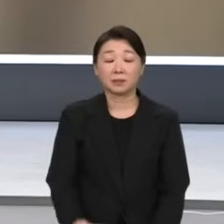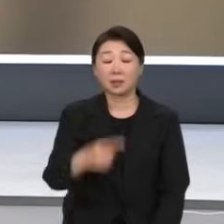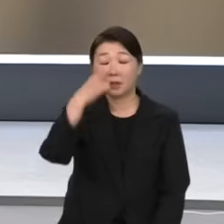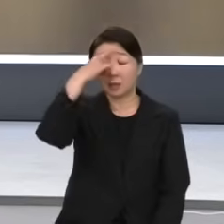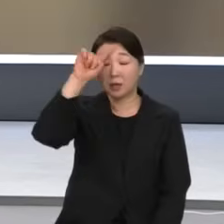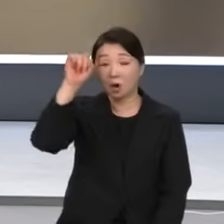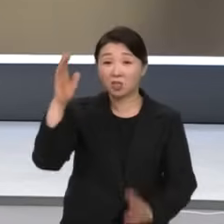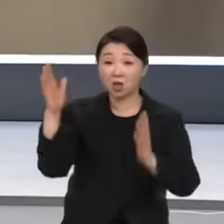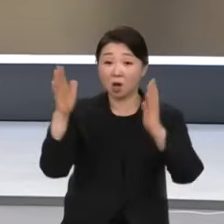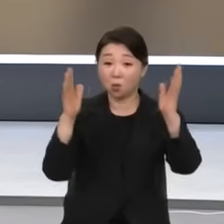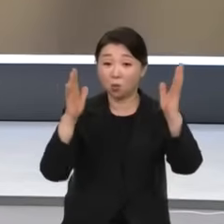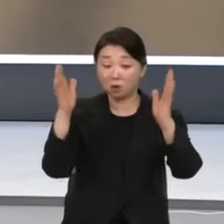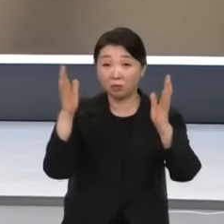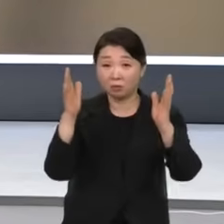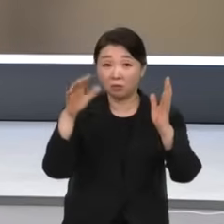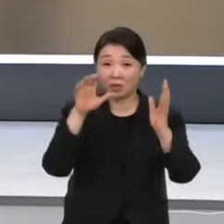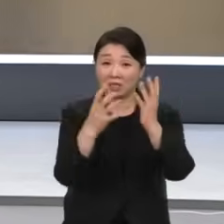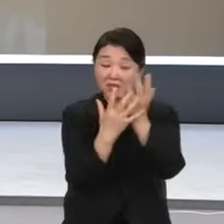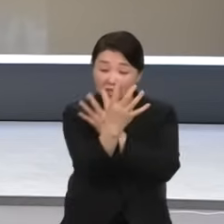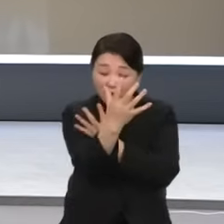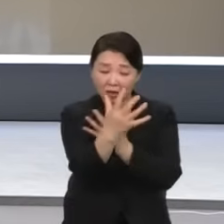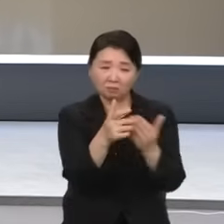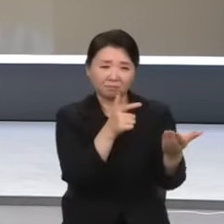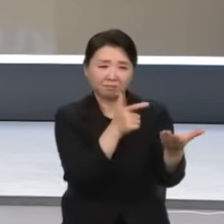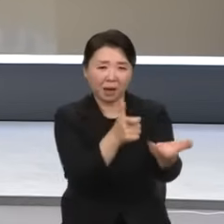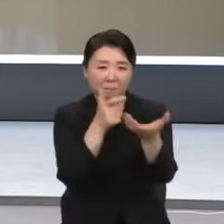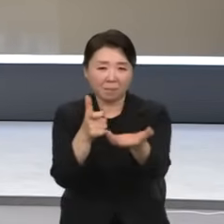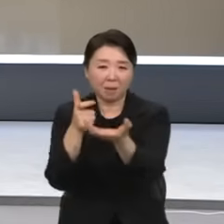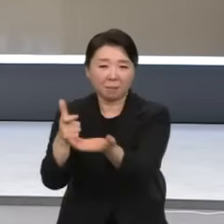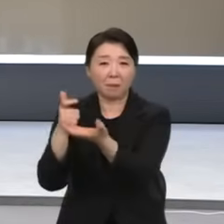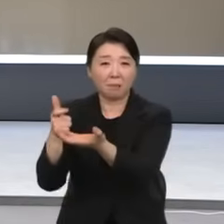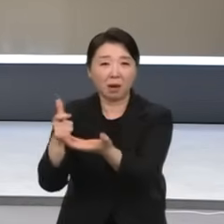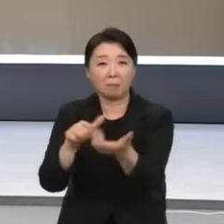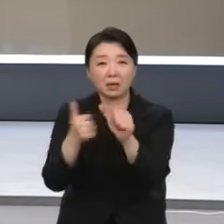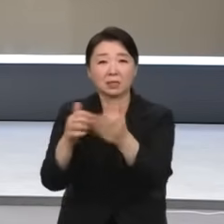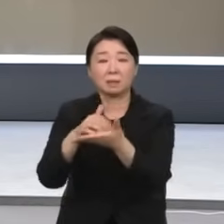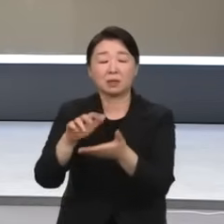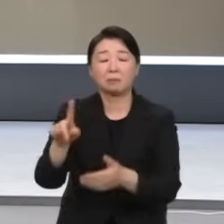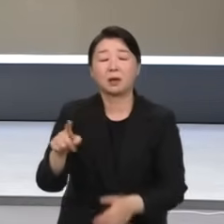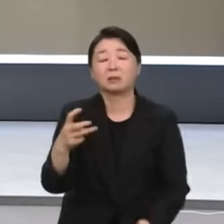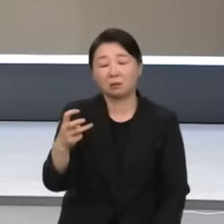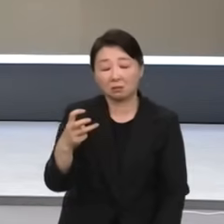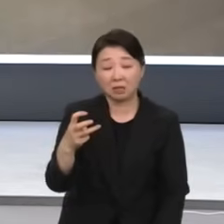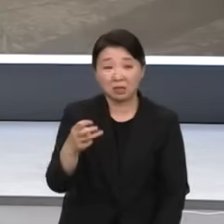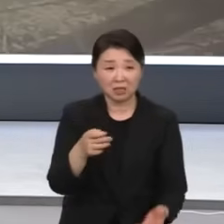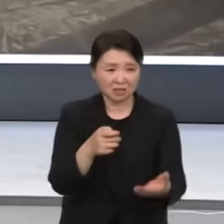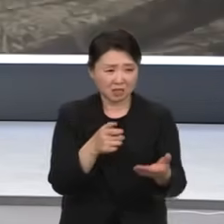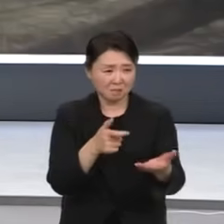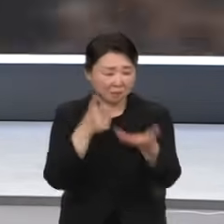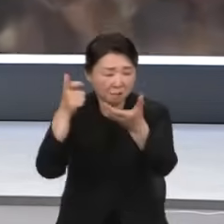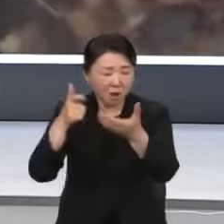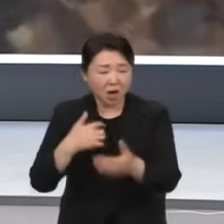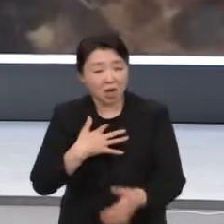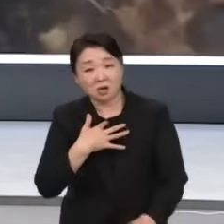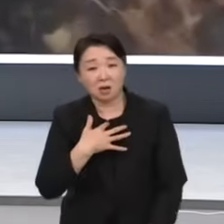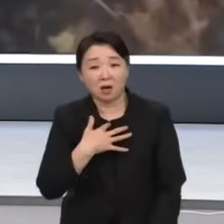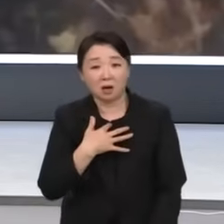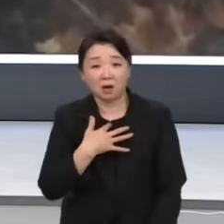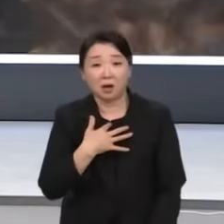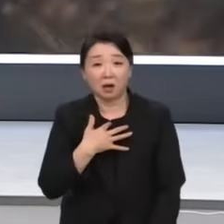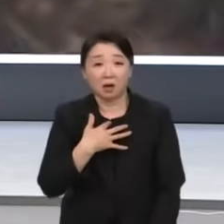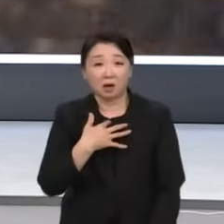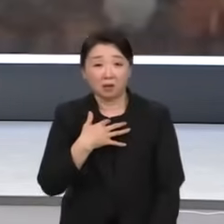러시아 공연장 테러로 13명 넘는 사람이 숨졌습니다이 사건 자체로도 끔찍하지만 테러 배우를 자처한